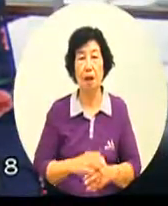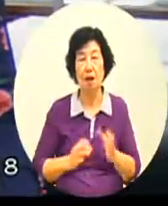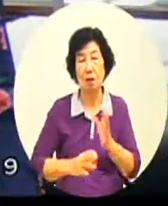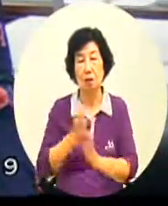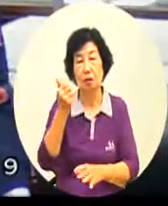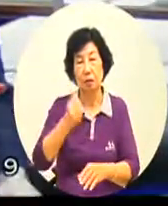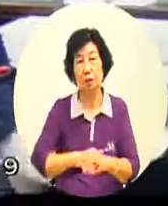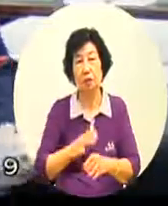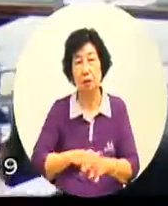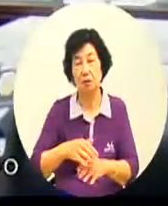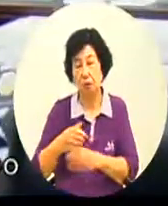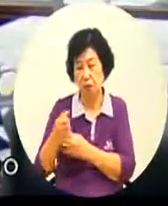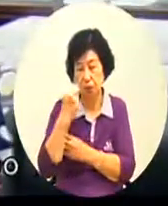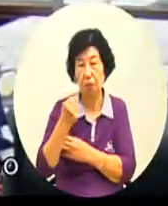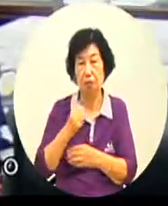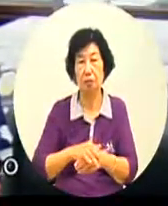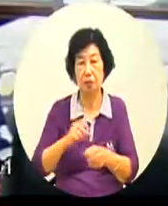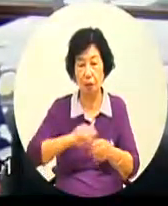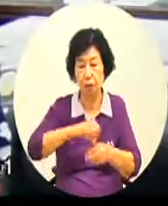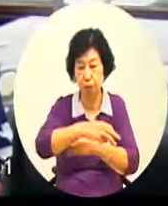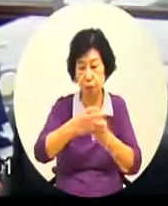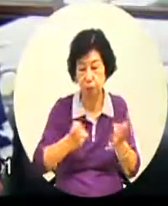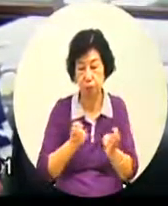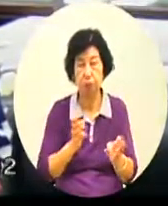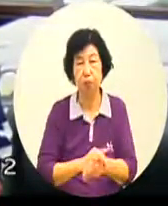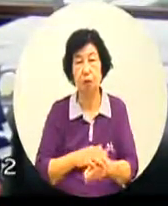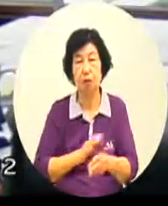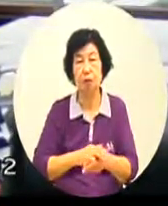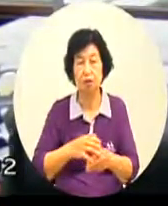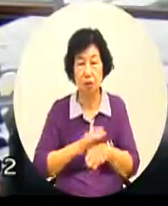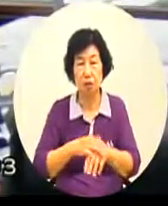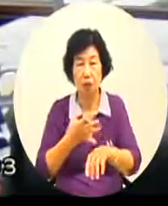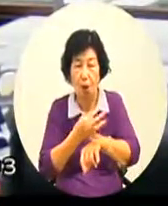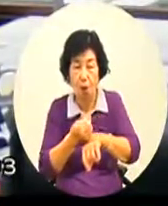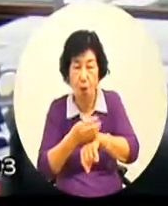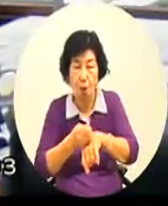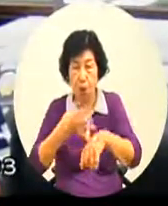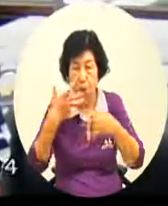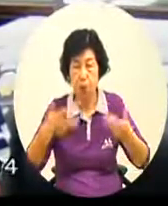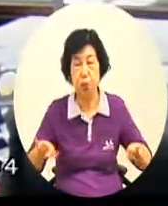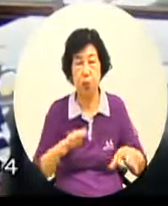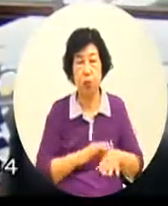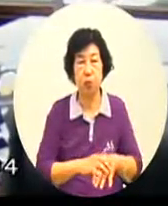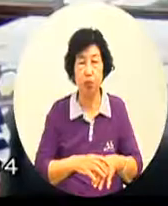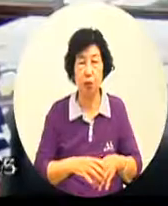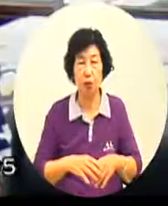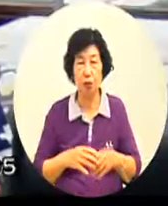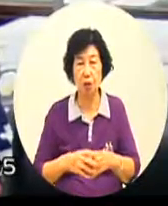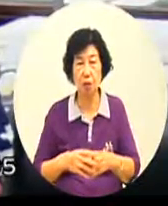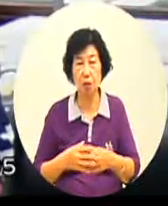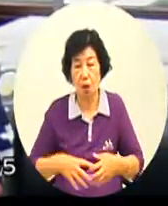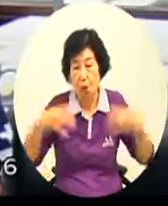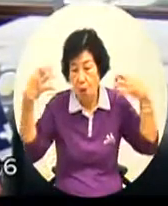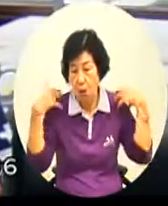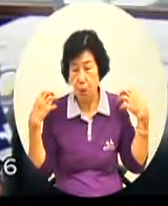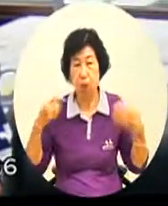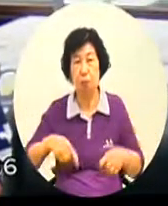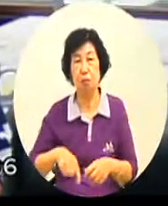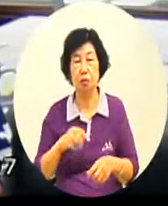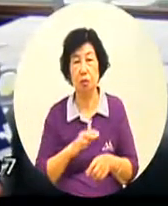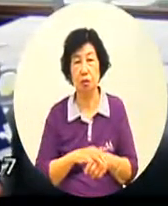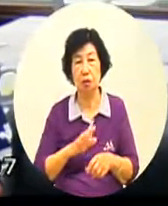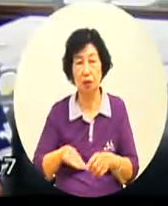了吧，可以加班加那么多小时，你责任制也就算了，你拖着你的驾驶可以开到十